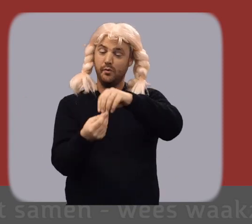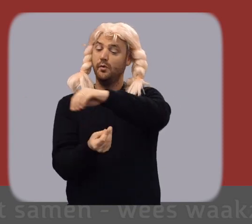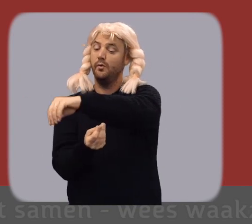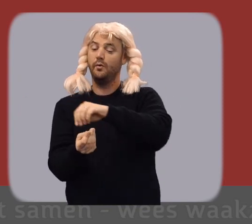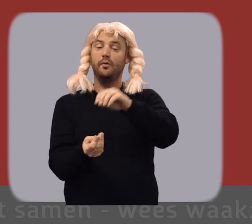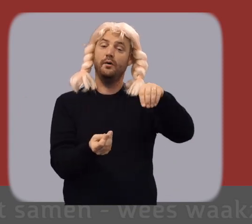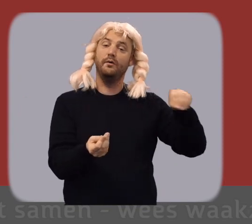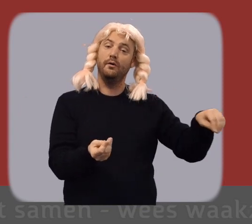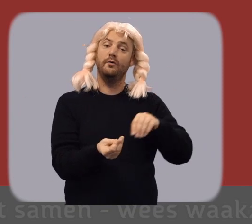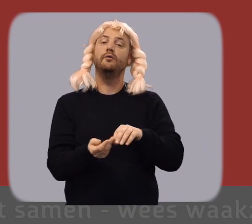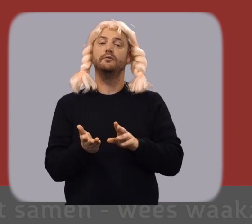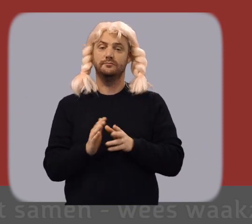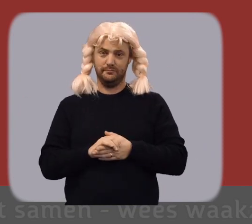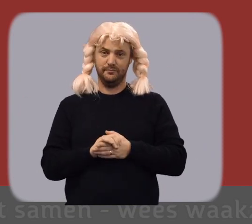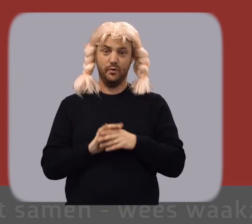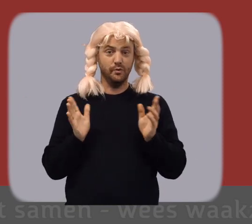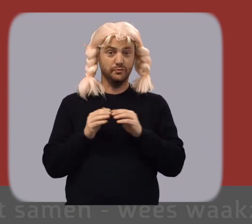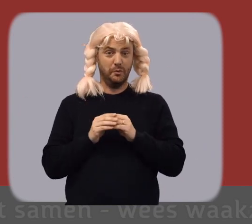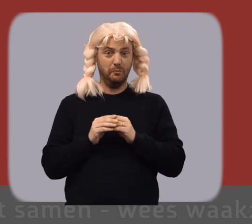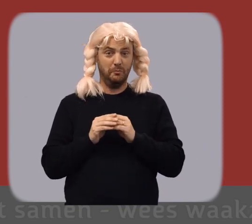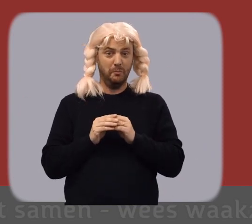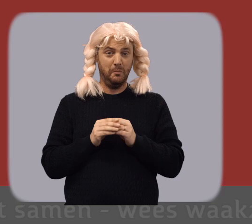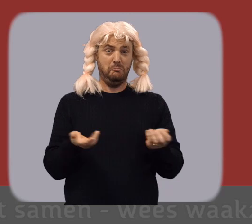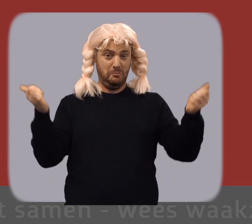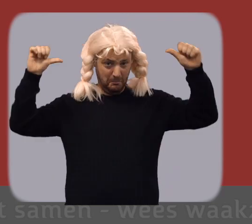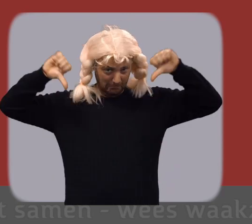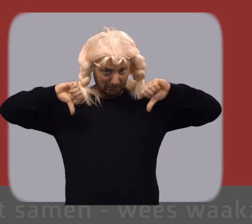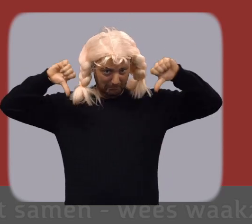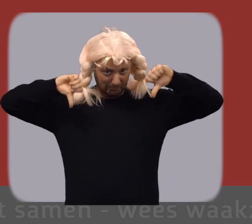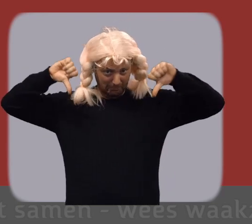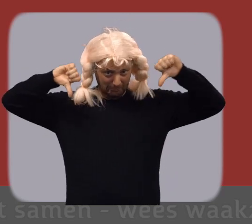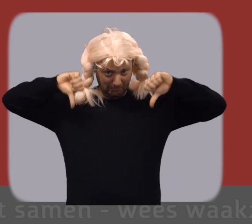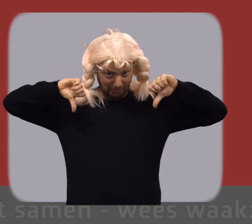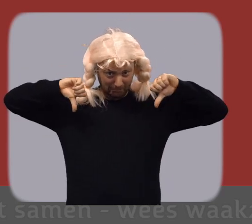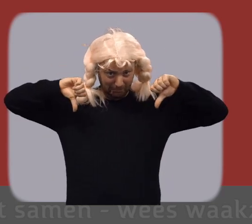delen. Ook als het gaat om slecht nieuws.